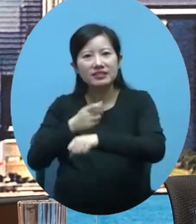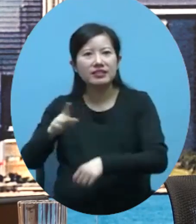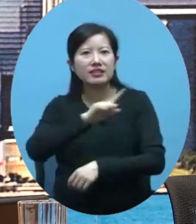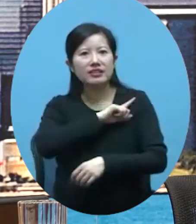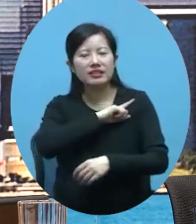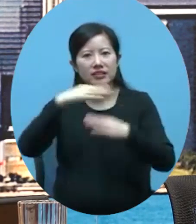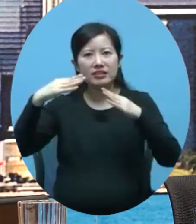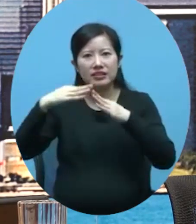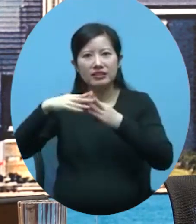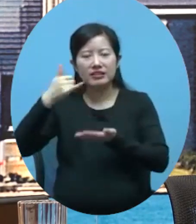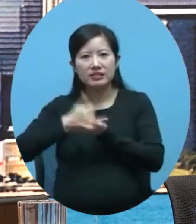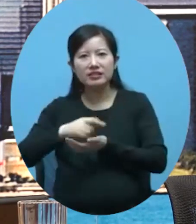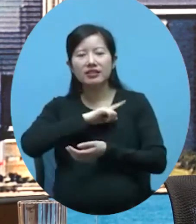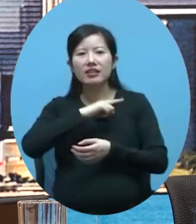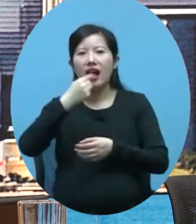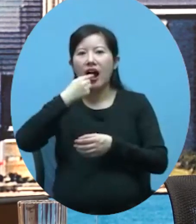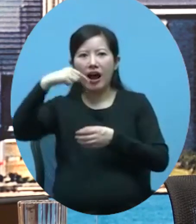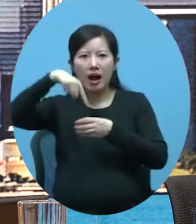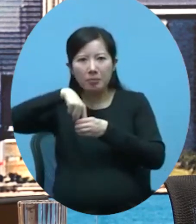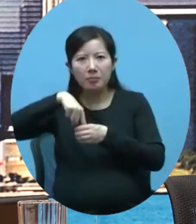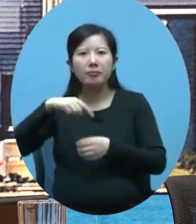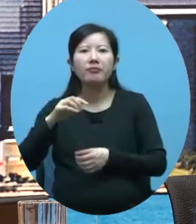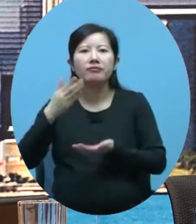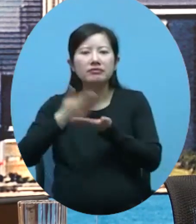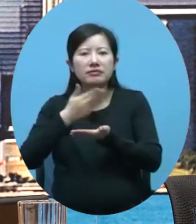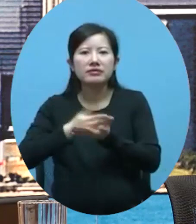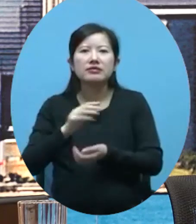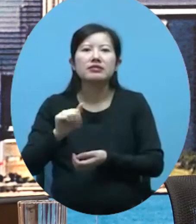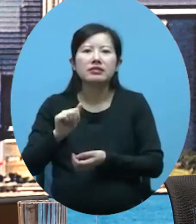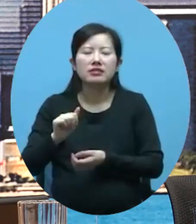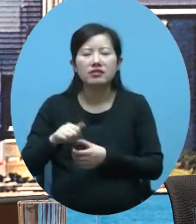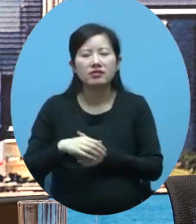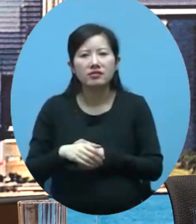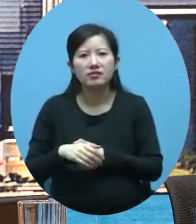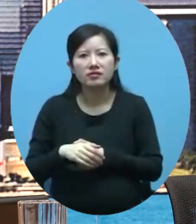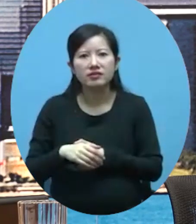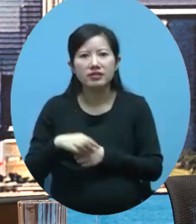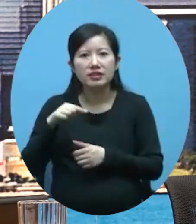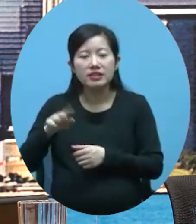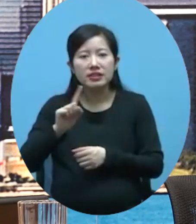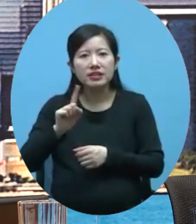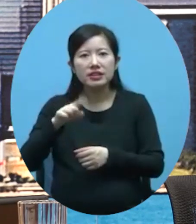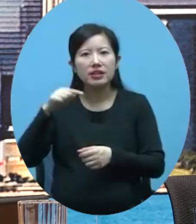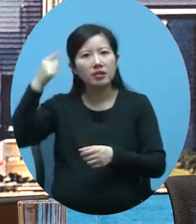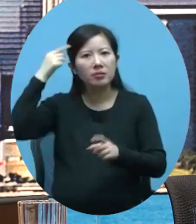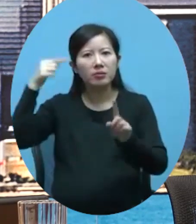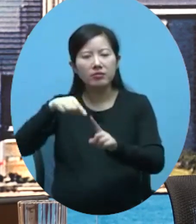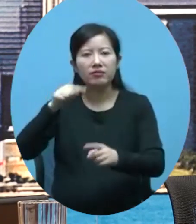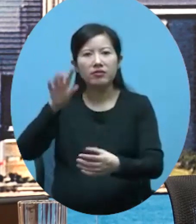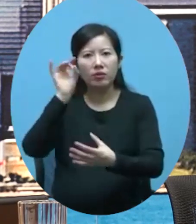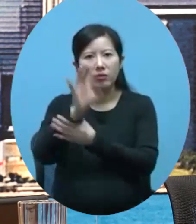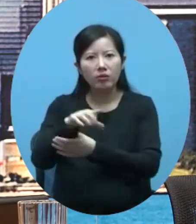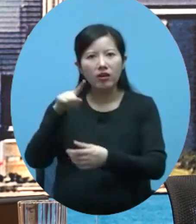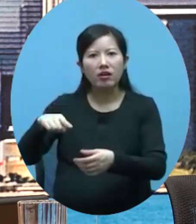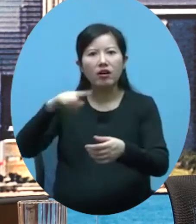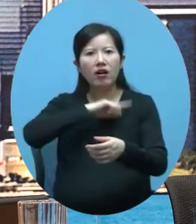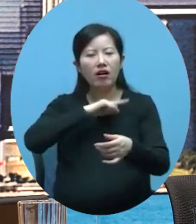在這些場地即是無論是急症室或者是悶診接受這個測試其實早了知道這些人原